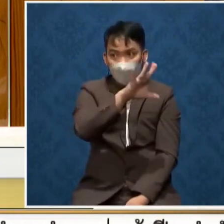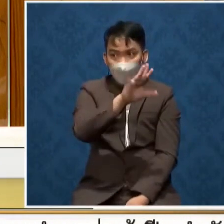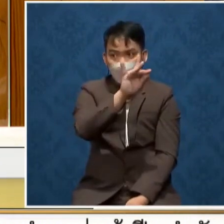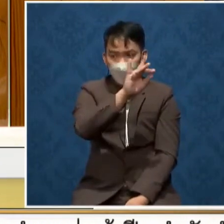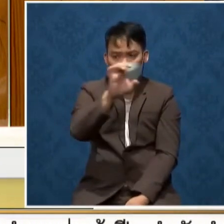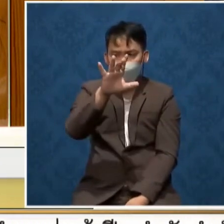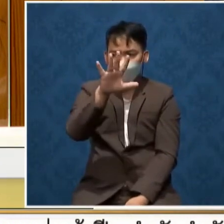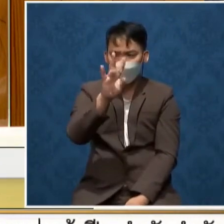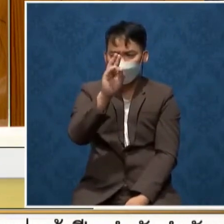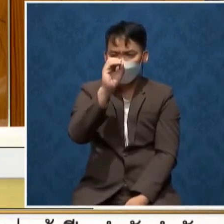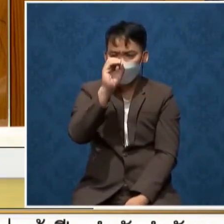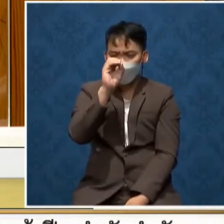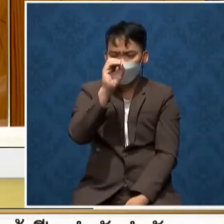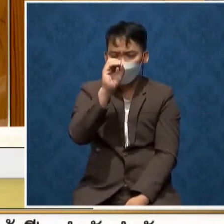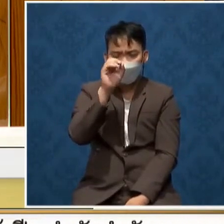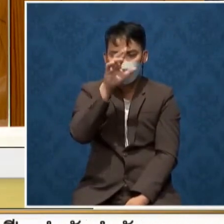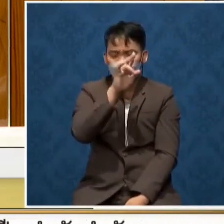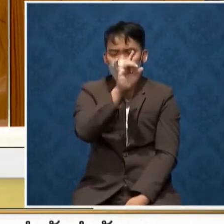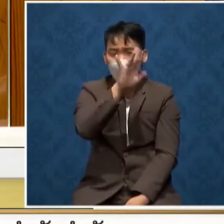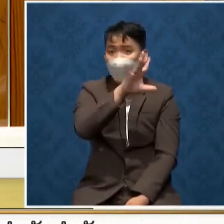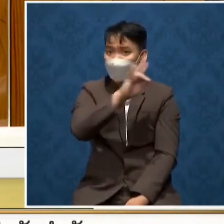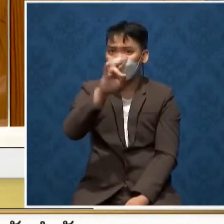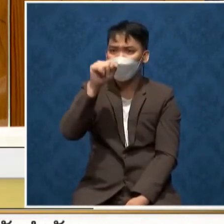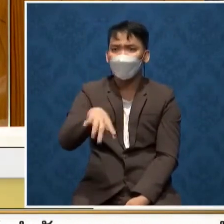107.79 ล้านบาทในปีงบประมาณพ.ศ.